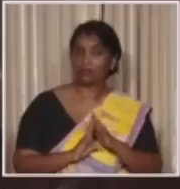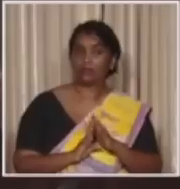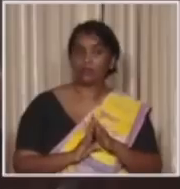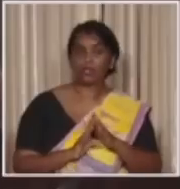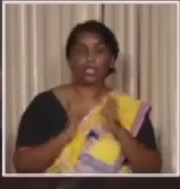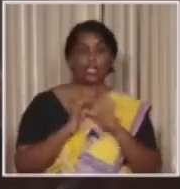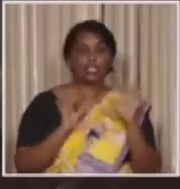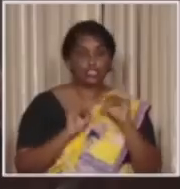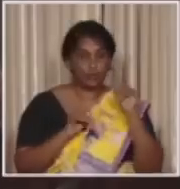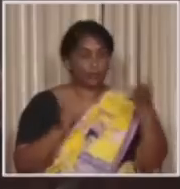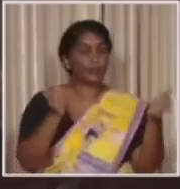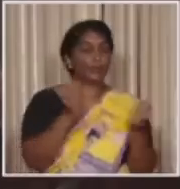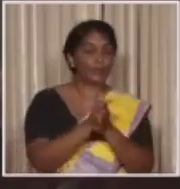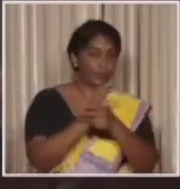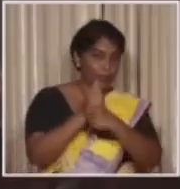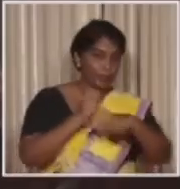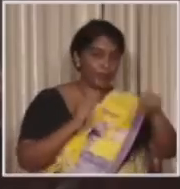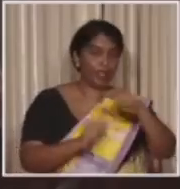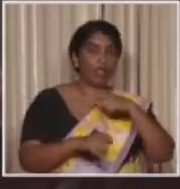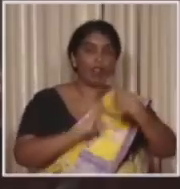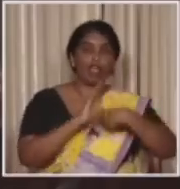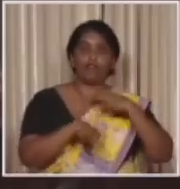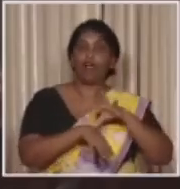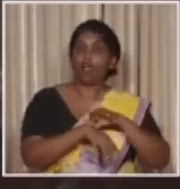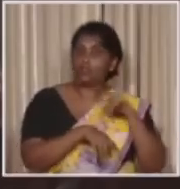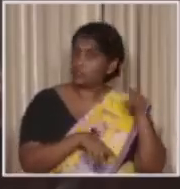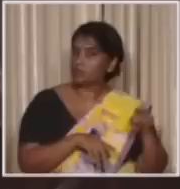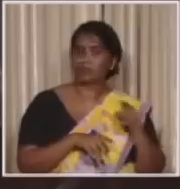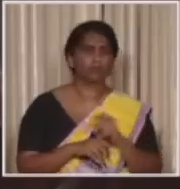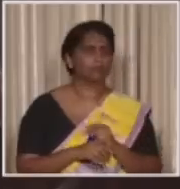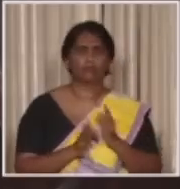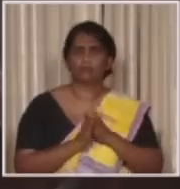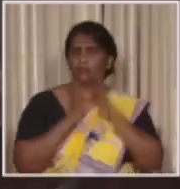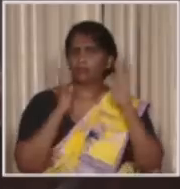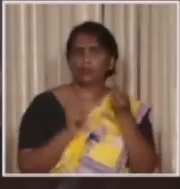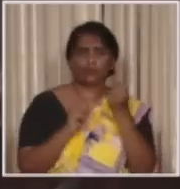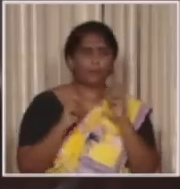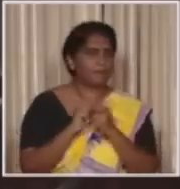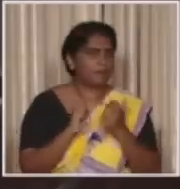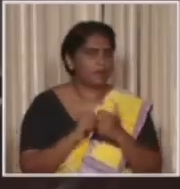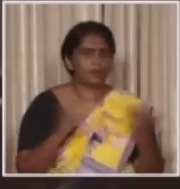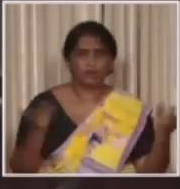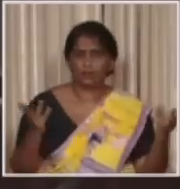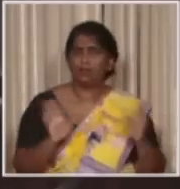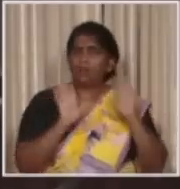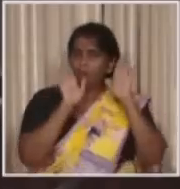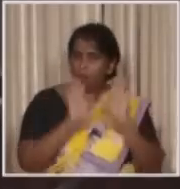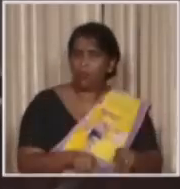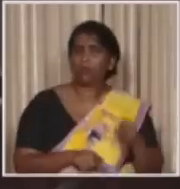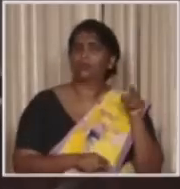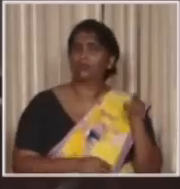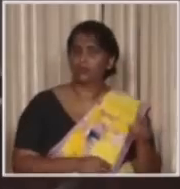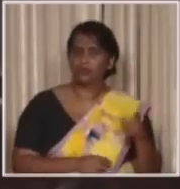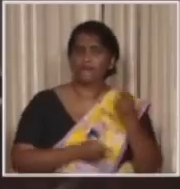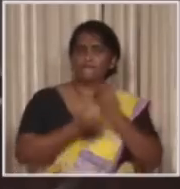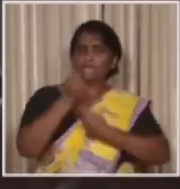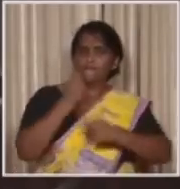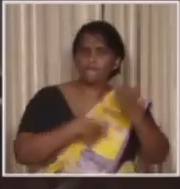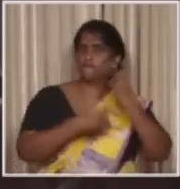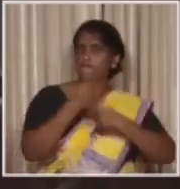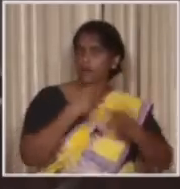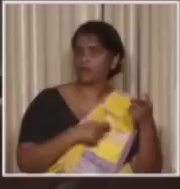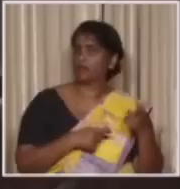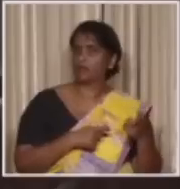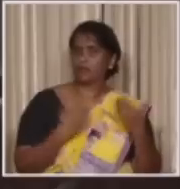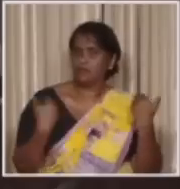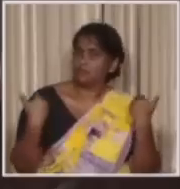රක්ෂණ සංස්ථාව යටතේ තියෙන ලංකා හොස්පිටල් එක වගේ ඒවා සම්බන්ධව ලොකු මූල්‍ය ප්‍රශ්නයක් නැහැ. එහෙම ඒවා ප්‍රතිව්‍යුහගත කරන්න